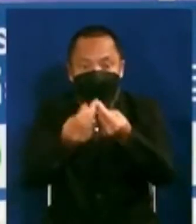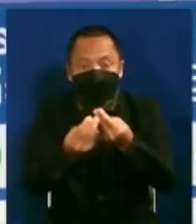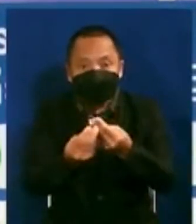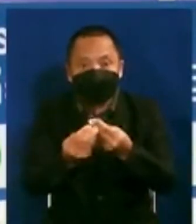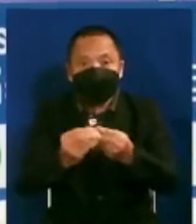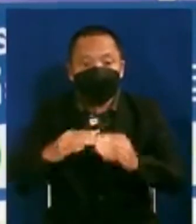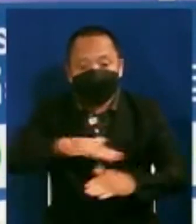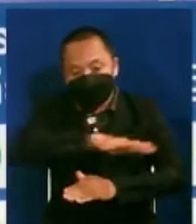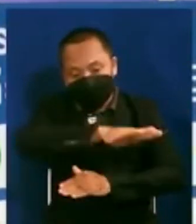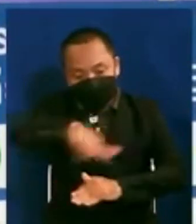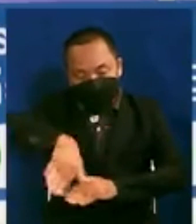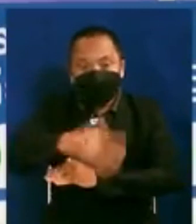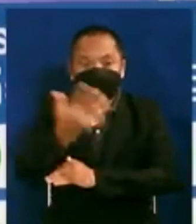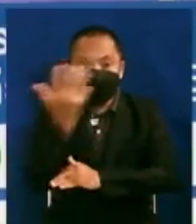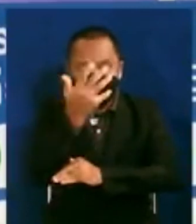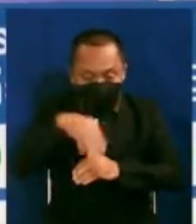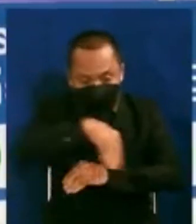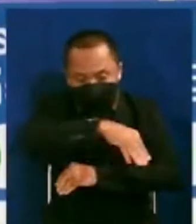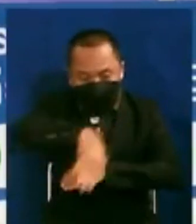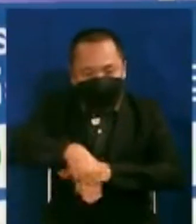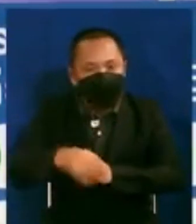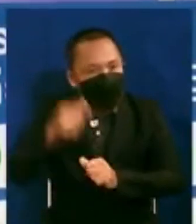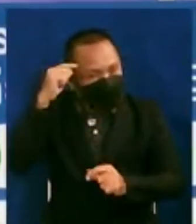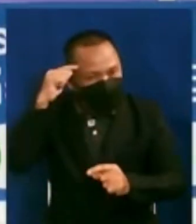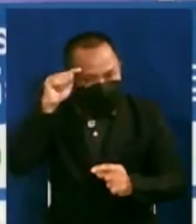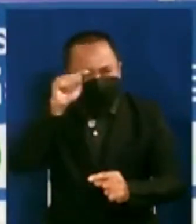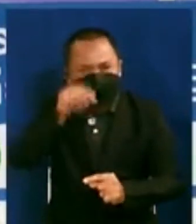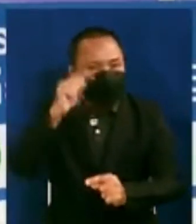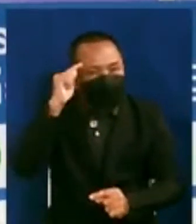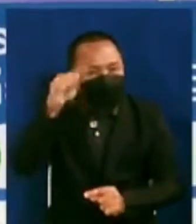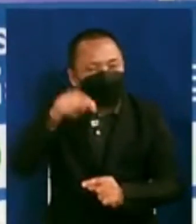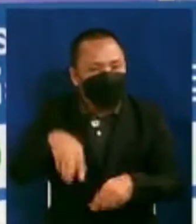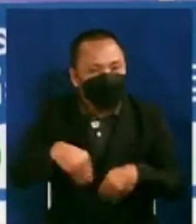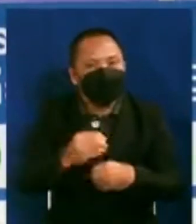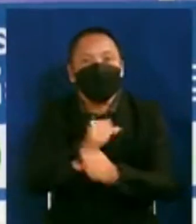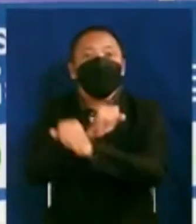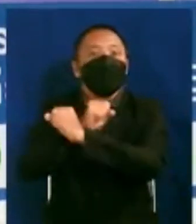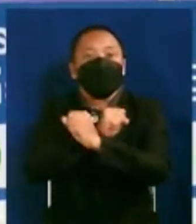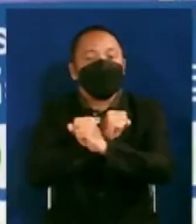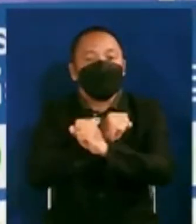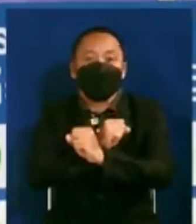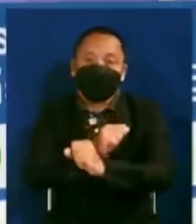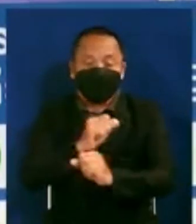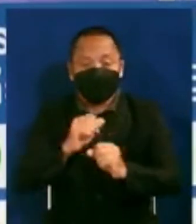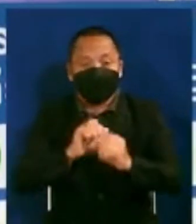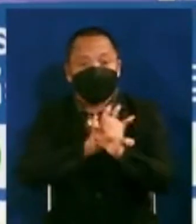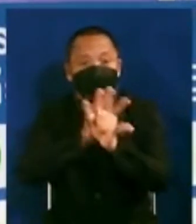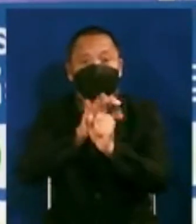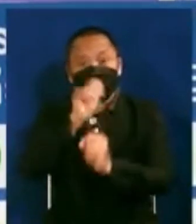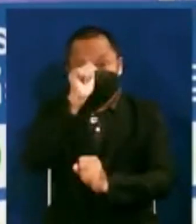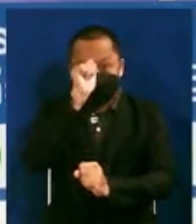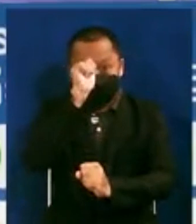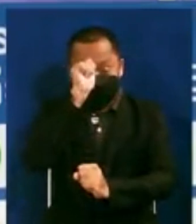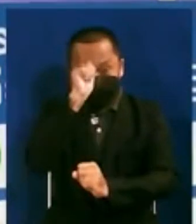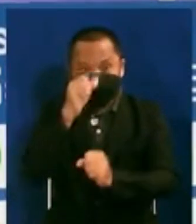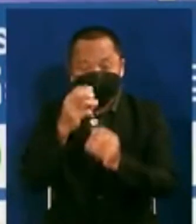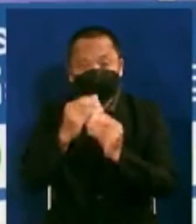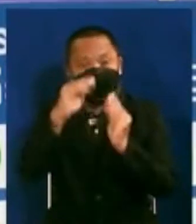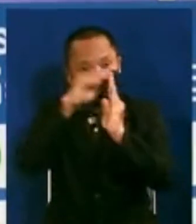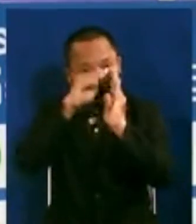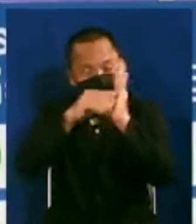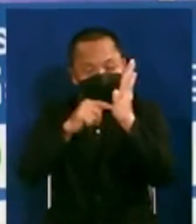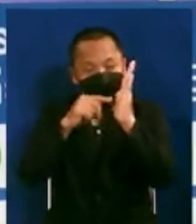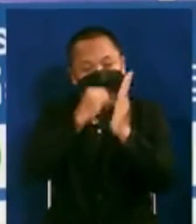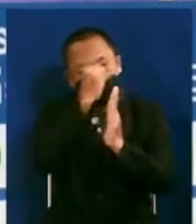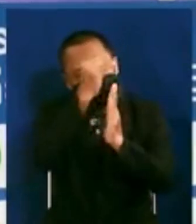พี่น้องหรือผู้ชมทุกท่านเนี่ยตระหนักไว้เลยว่าสายพันธุ์เดลต้าขณะนี้เนี่ยนะครับการหาไทม์ไลน์